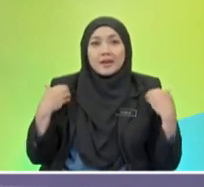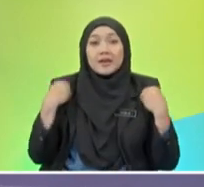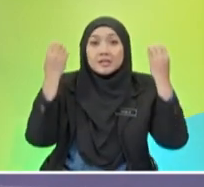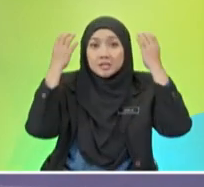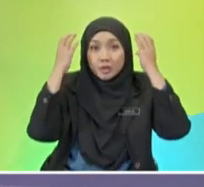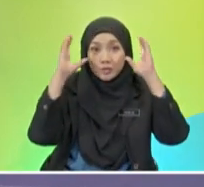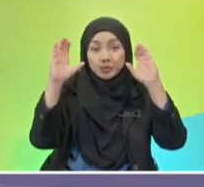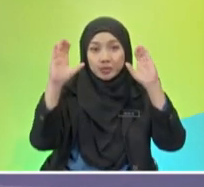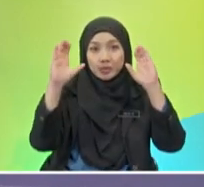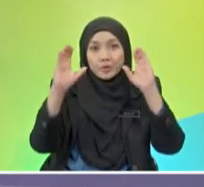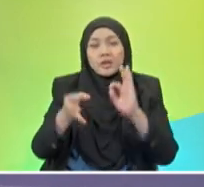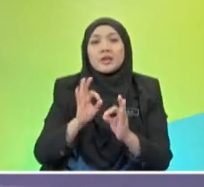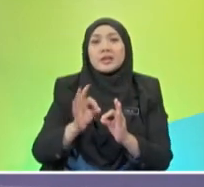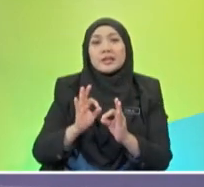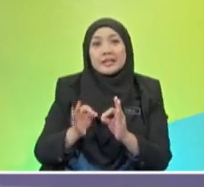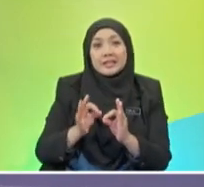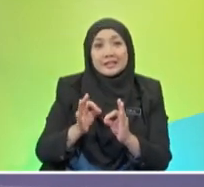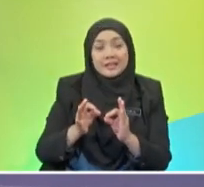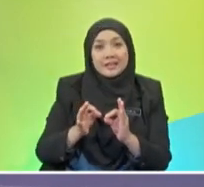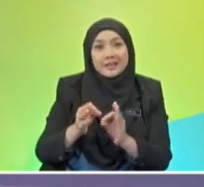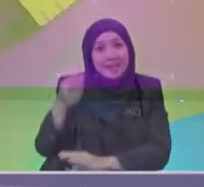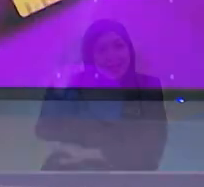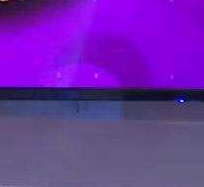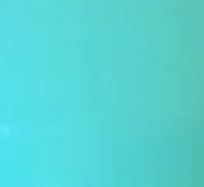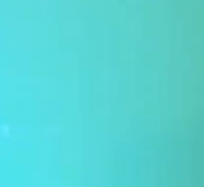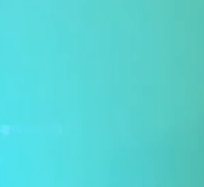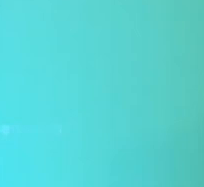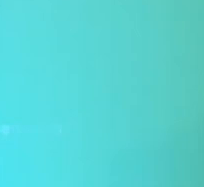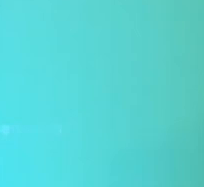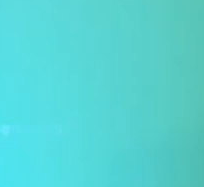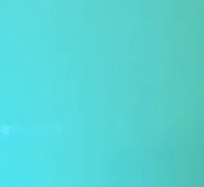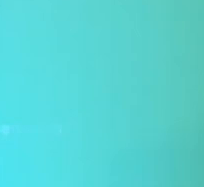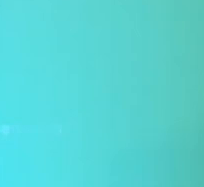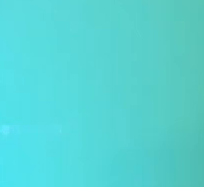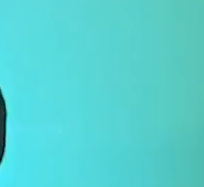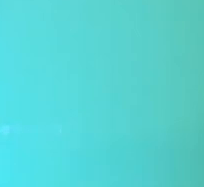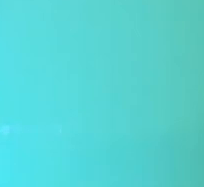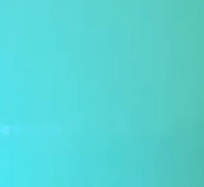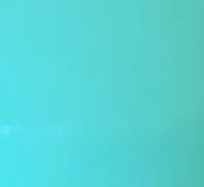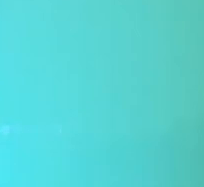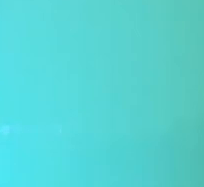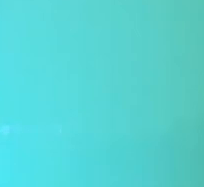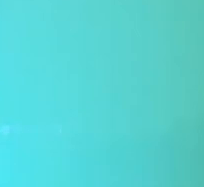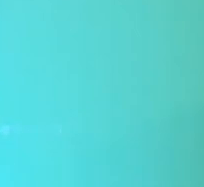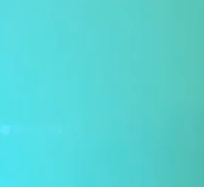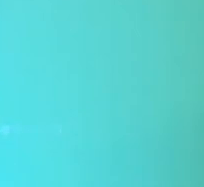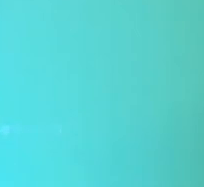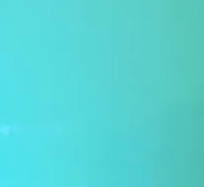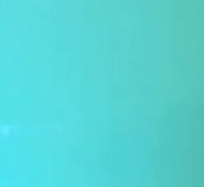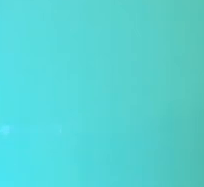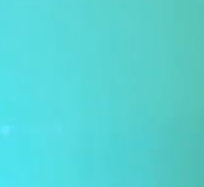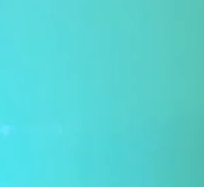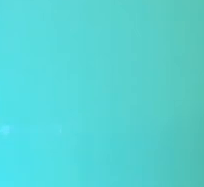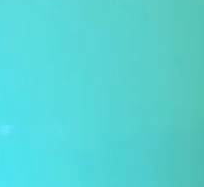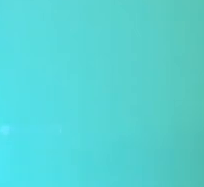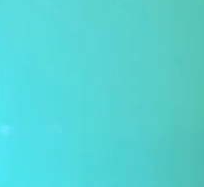Hasliya selaku jurubahasa kita. Semua kata hai, hai cikgu. Hebat. Baiklah, dan hari ni kita juga ada